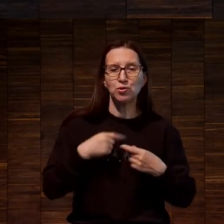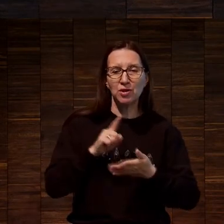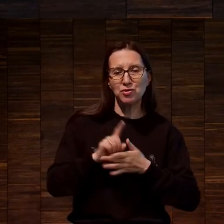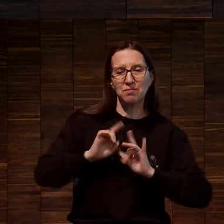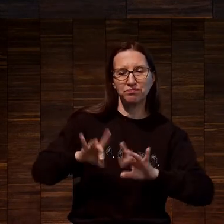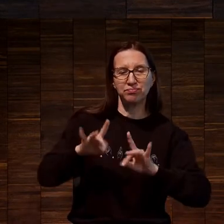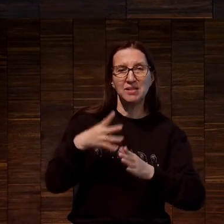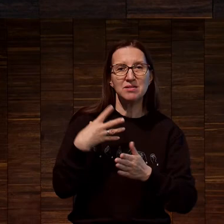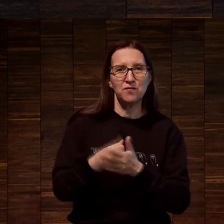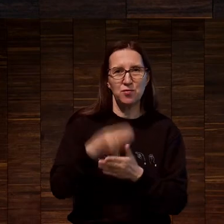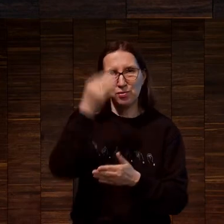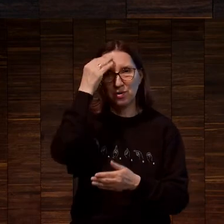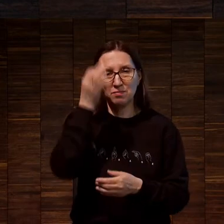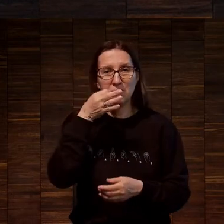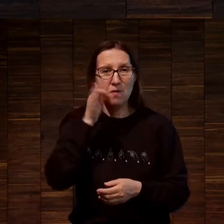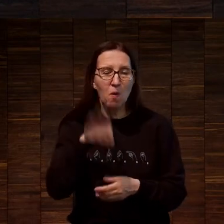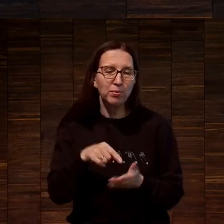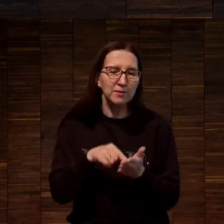опытом.